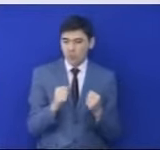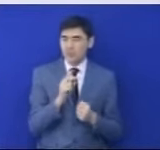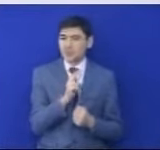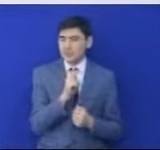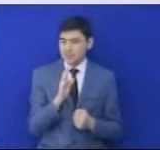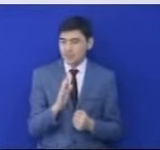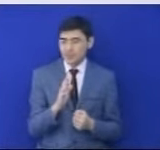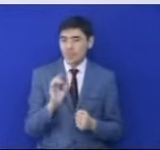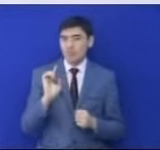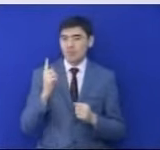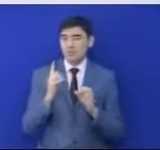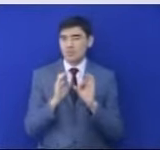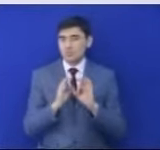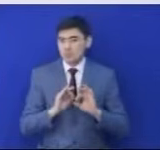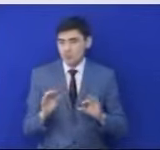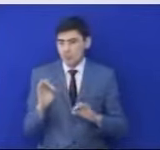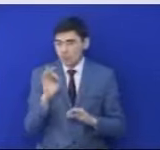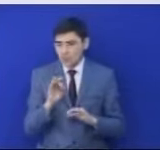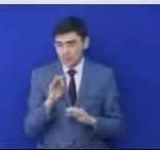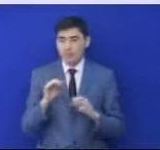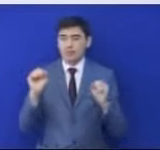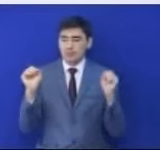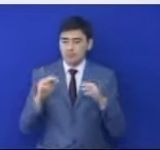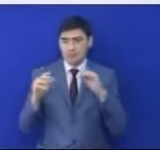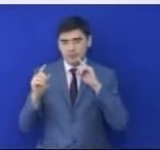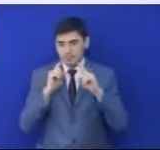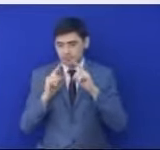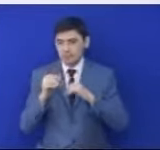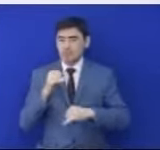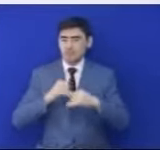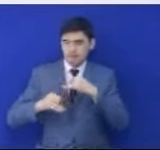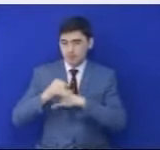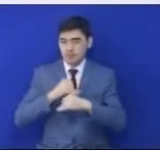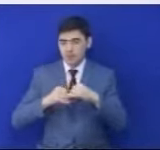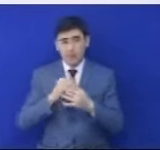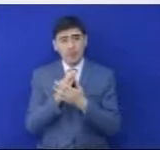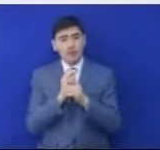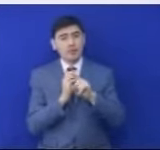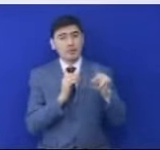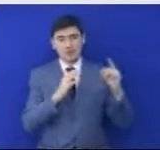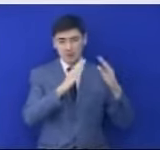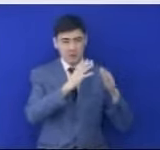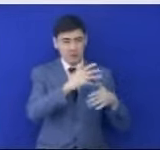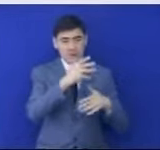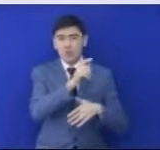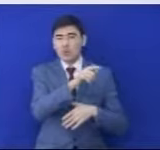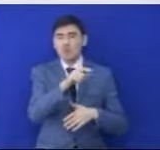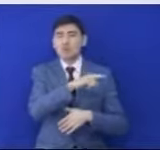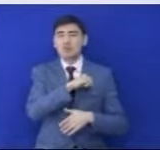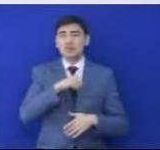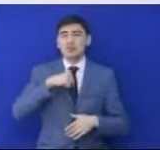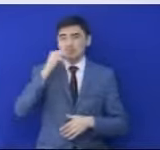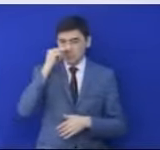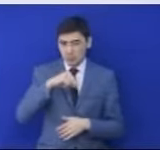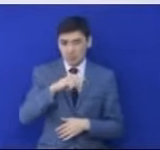жағдайын саралаған қоғамдық кеңес мүшелері жасап отыр. Мәселен, кейбір қалалықтар пәтерлерін жылылау мақсатында түрлі әдістерді қолданғандар